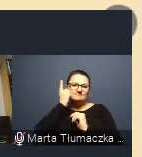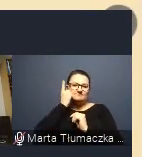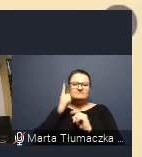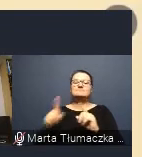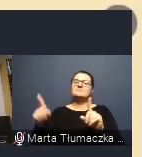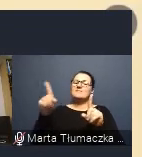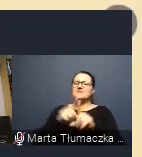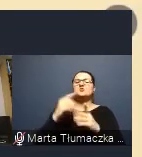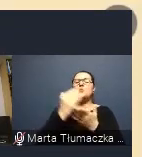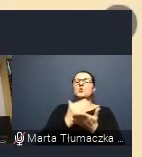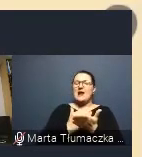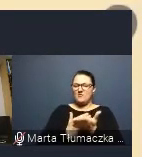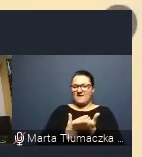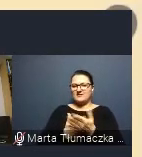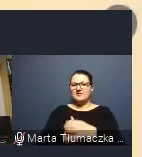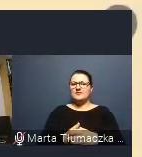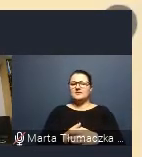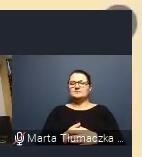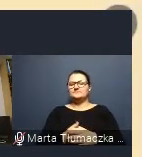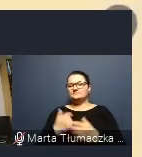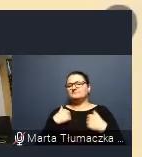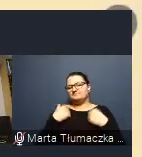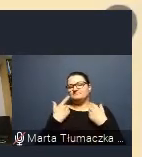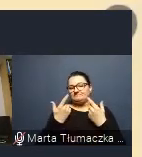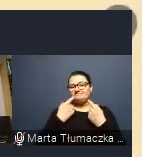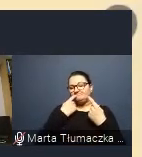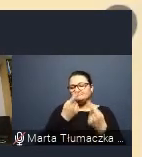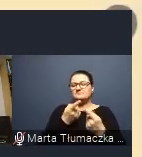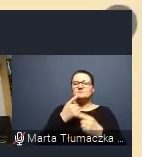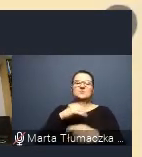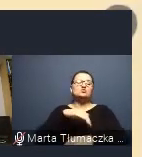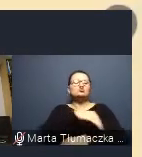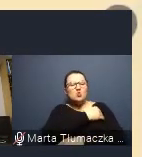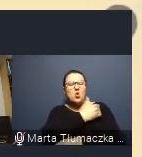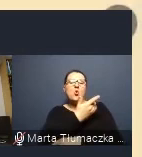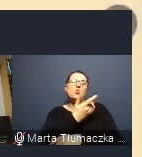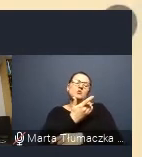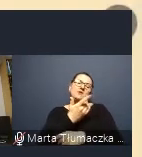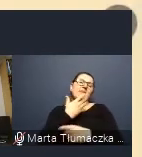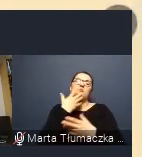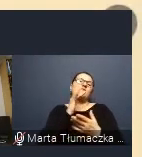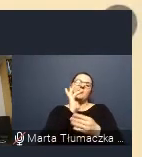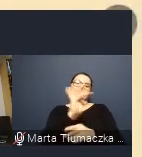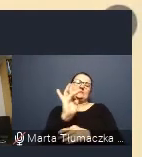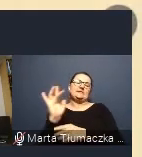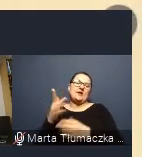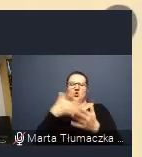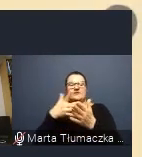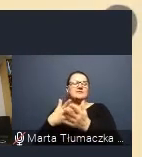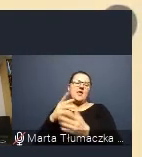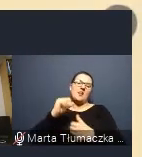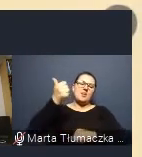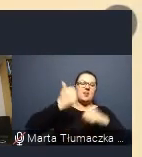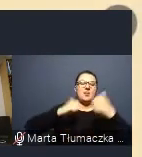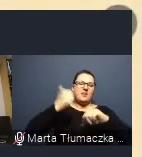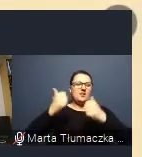że szkoły, mam wrażenie, i nie mówię tego, żeby tu oceniać, czy mówić, kto miał lepiej, kto miał